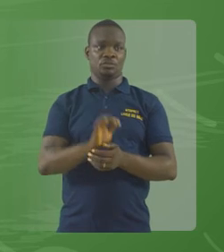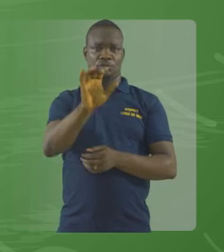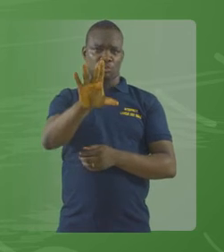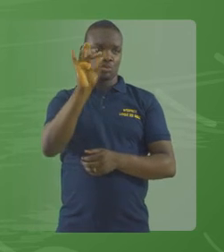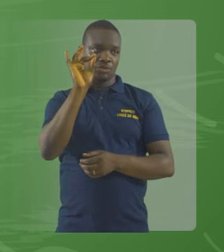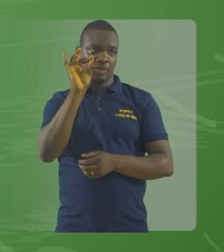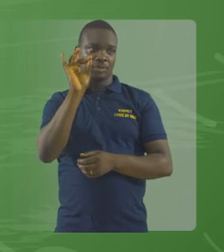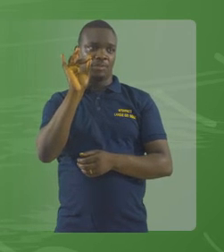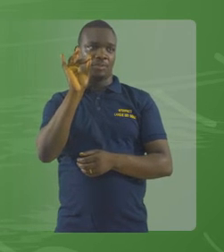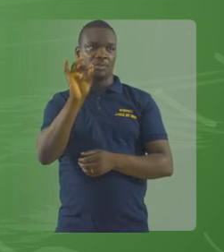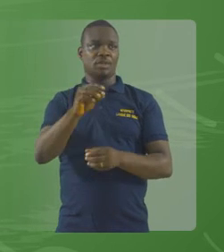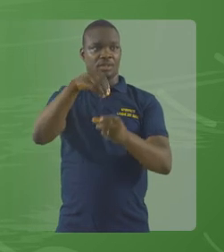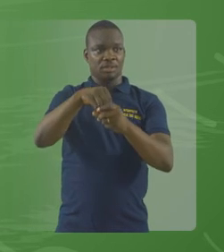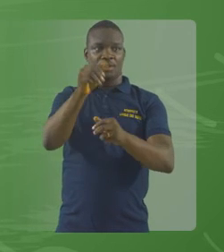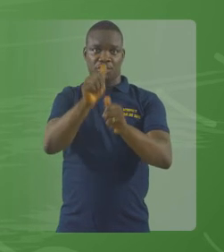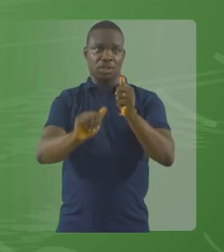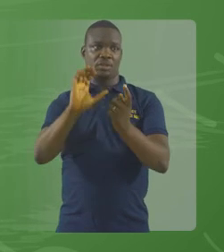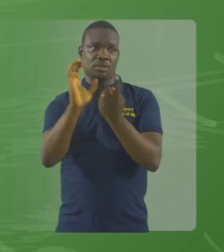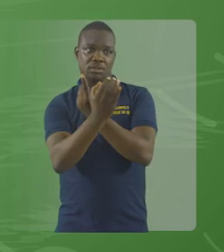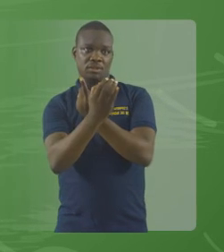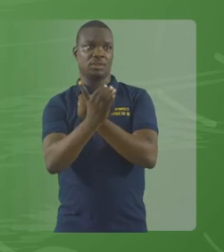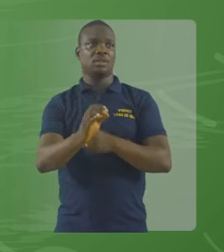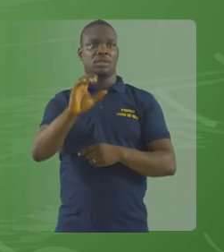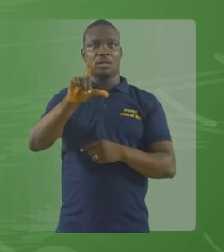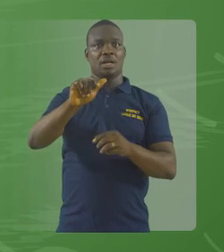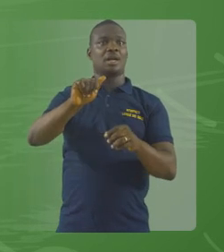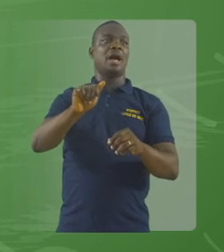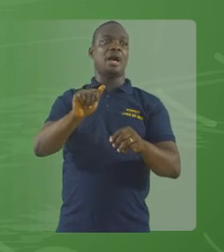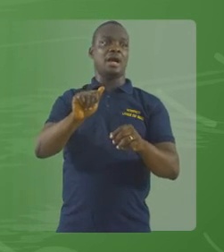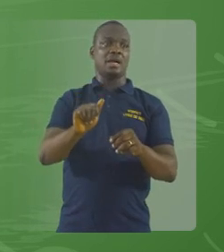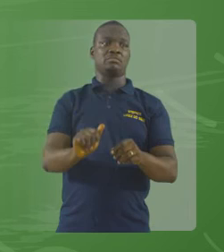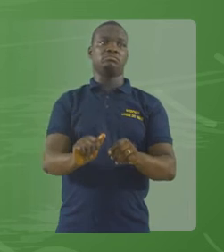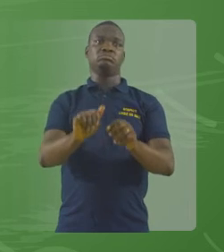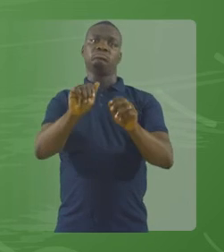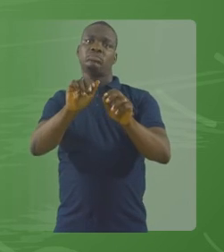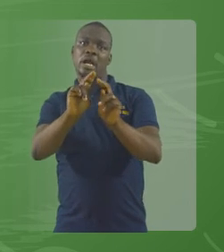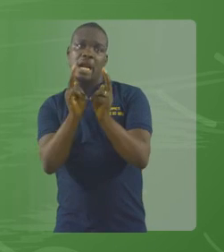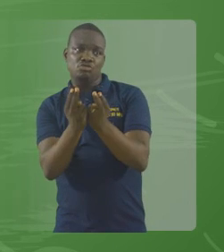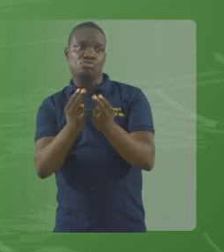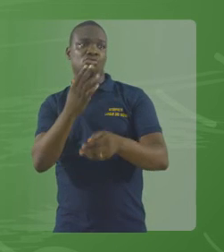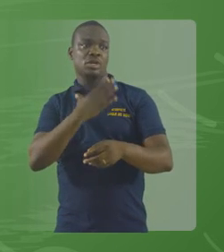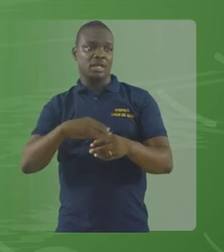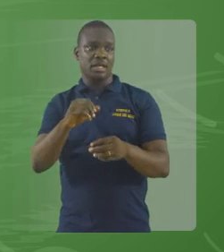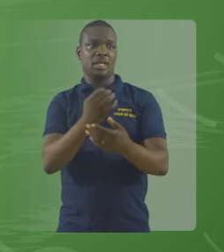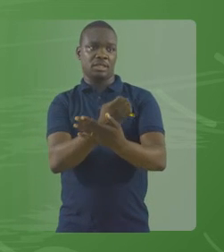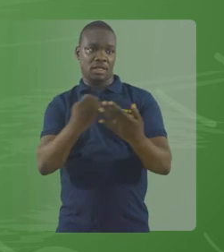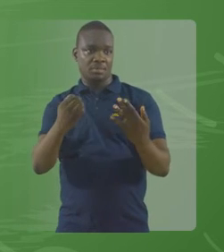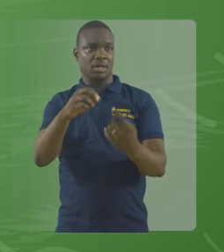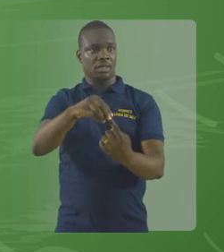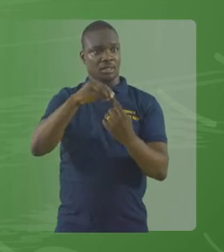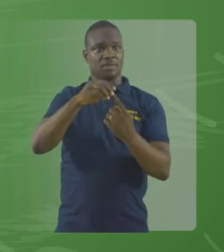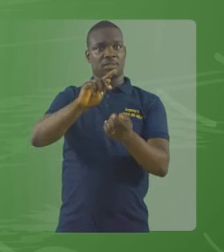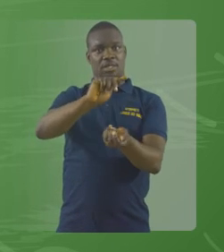Détermine dans chaque cas la nature et les éléments caractéristiques de la